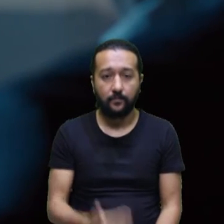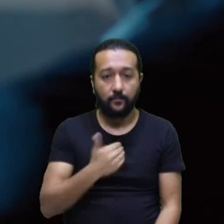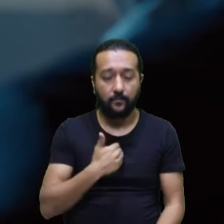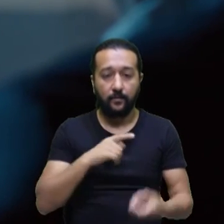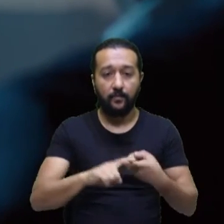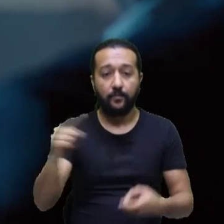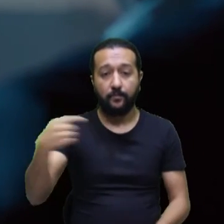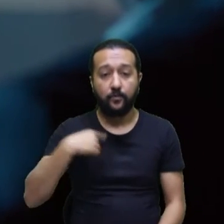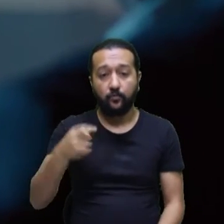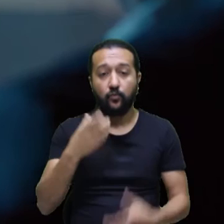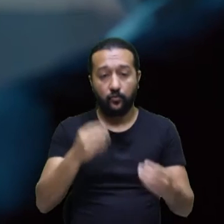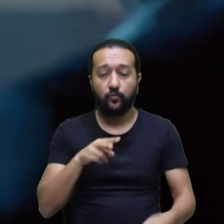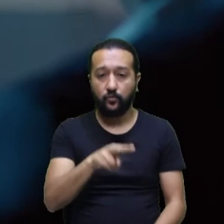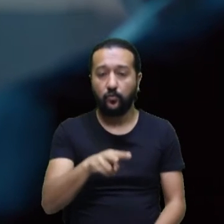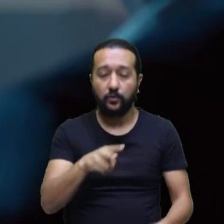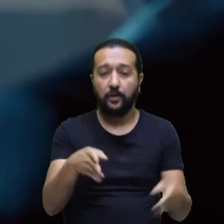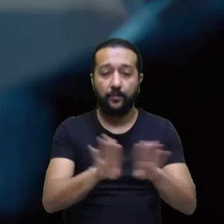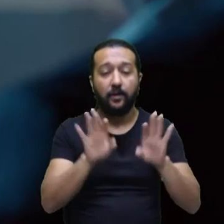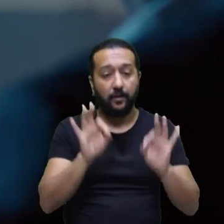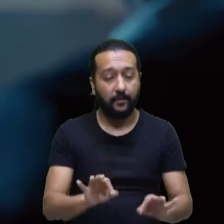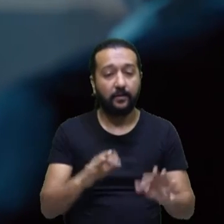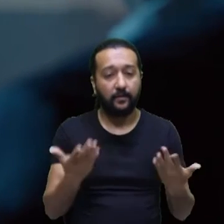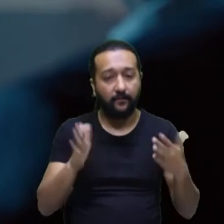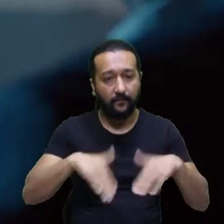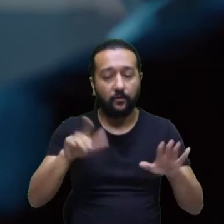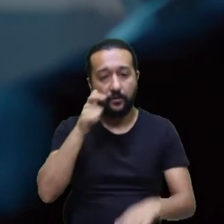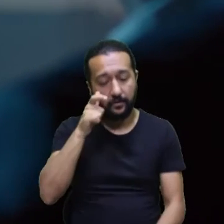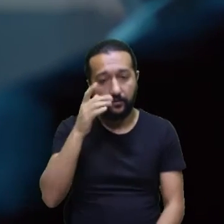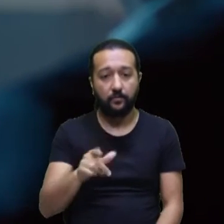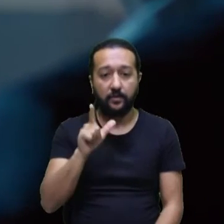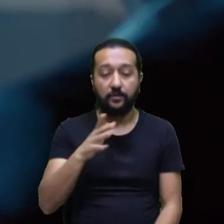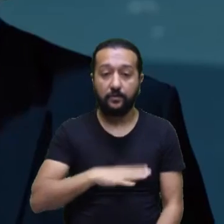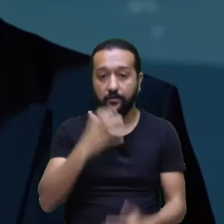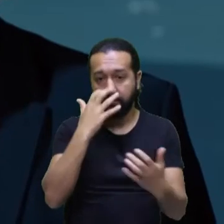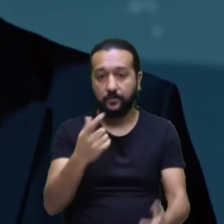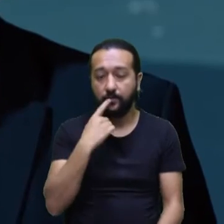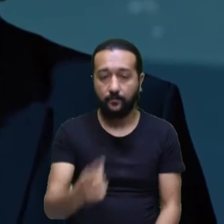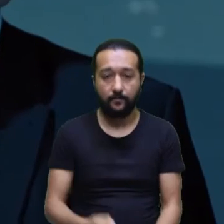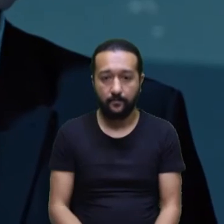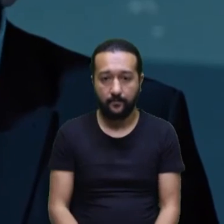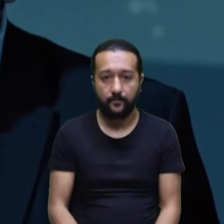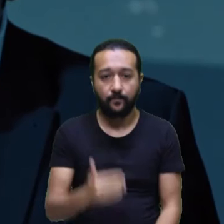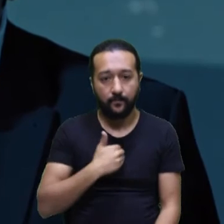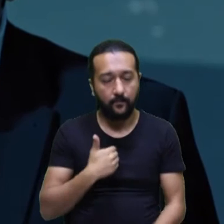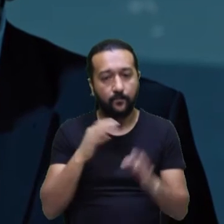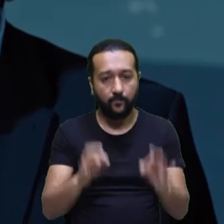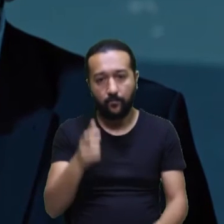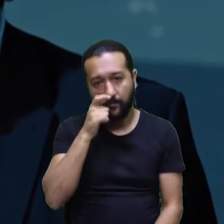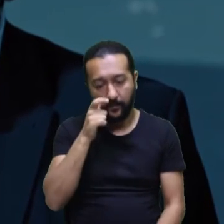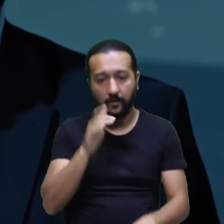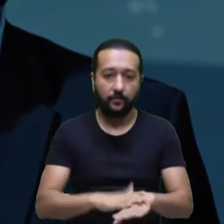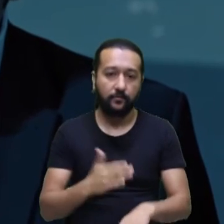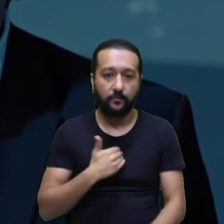Ben bize ulaşabilecekleri yolları tıkadım ama yine de çok dikkatli olmanızı tavsiye ederim. Biz gayet